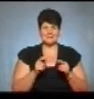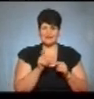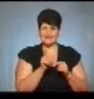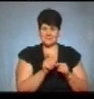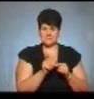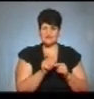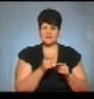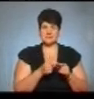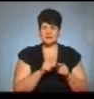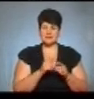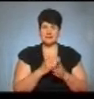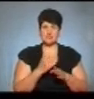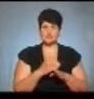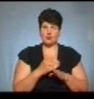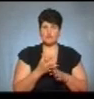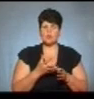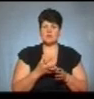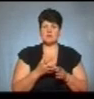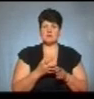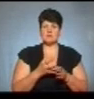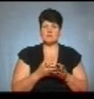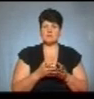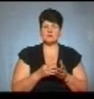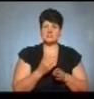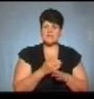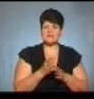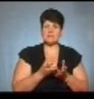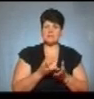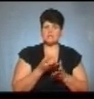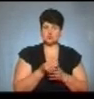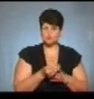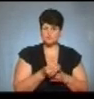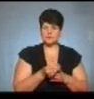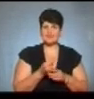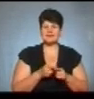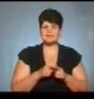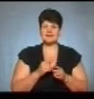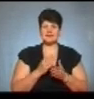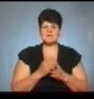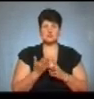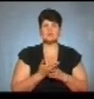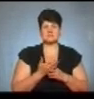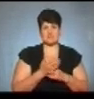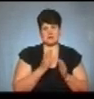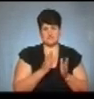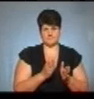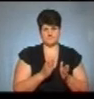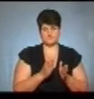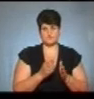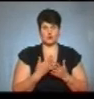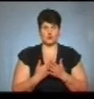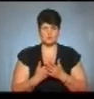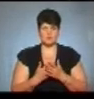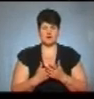обов'язковим часткою платежу, який залежить від доходу домогосподарства, це є складає субсидії. Тобто,